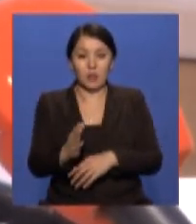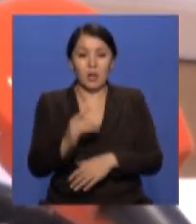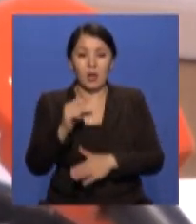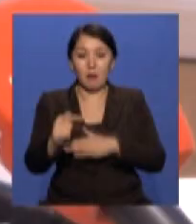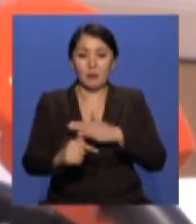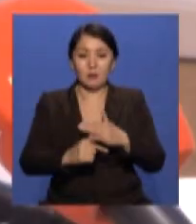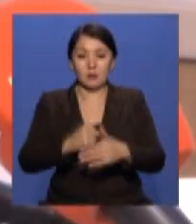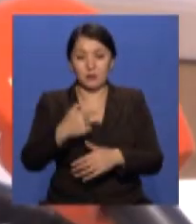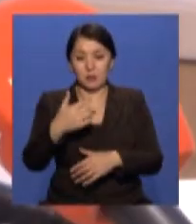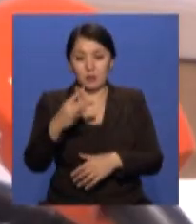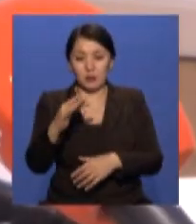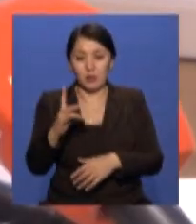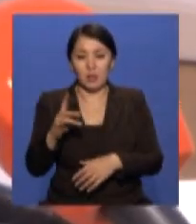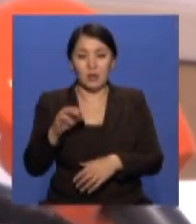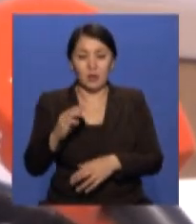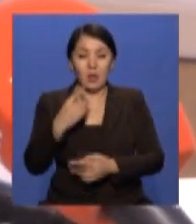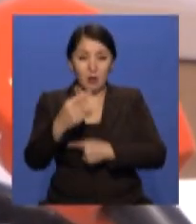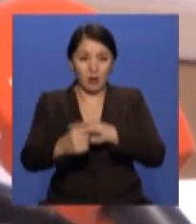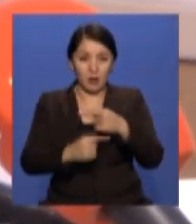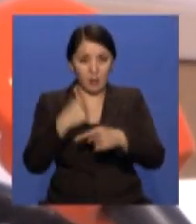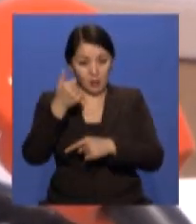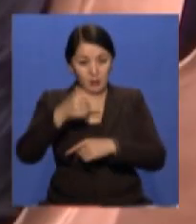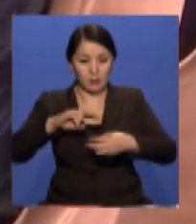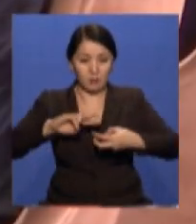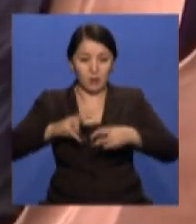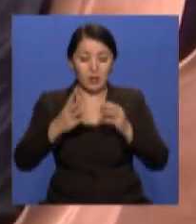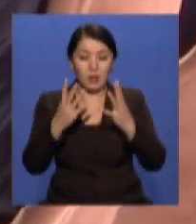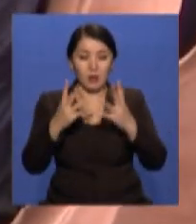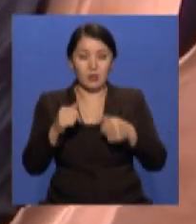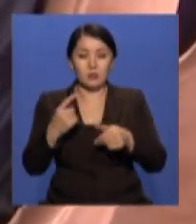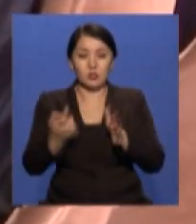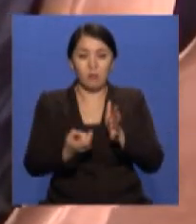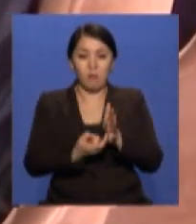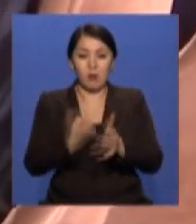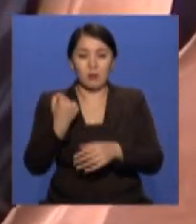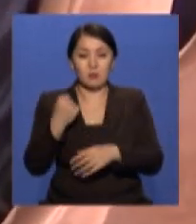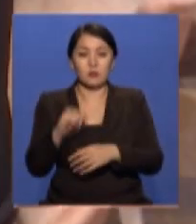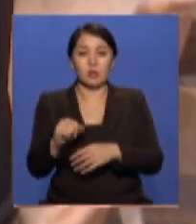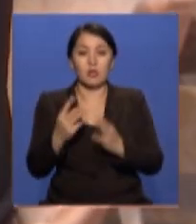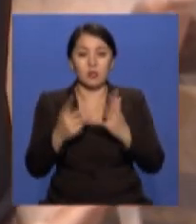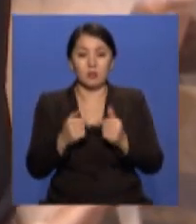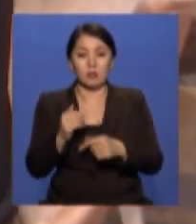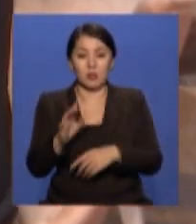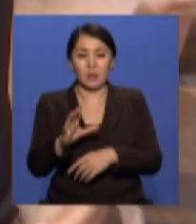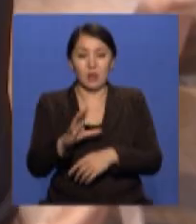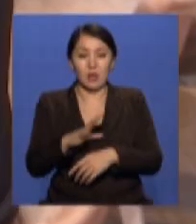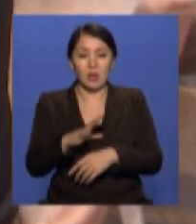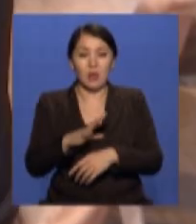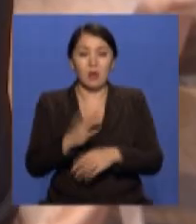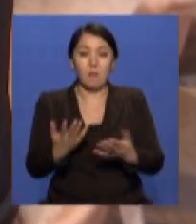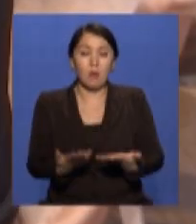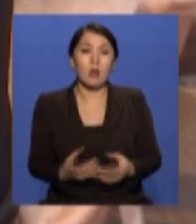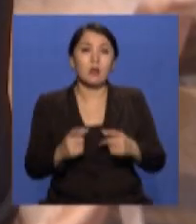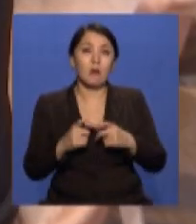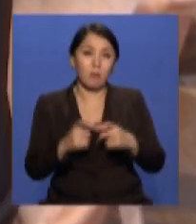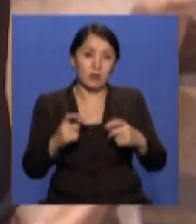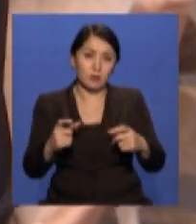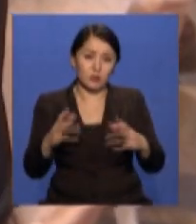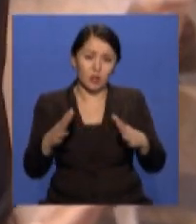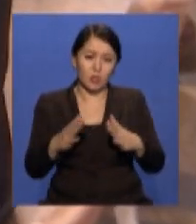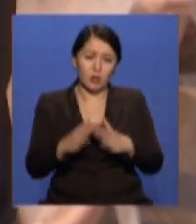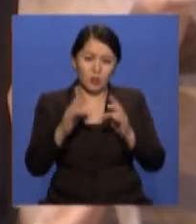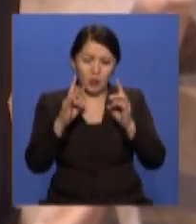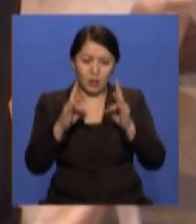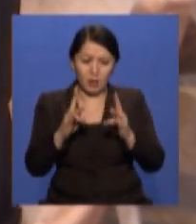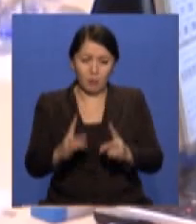гранттар бөле аламыз. Мүмкін келесі жылы бұл мәселе қаралып Қарағанды жеңіп алса, онда шешін табылар еді. Негізінен тұрғындарды тұрғын үй, абаттандыру,